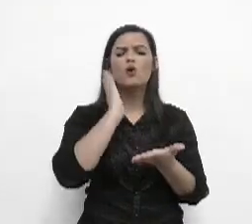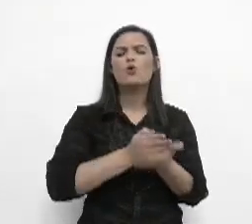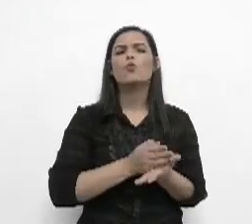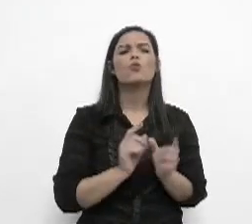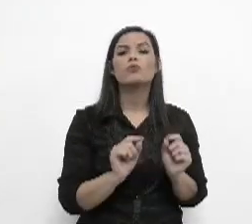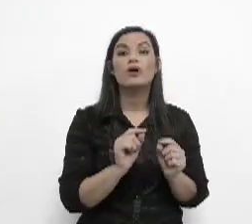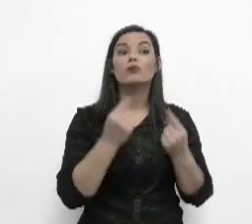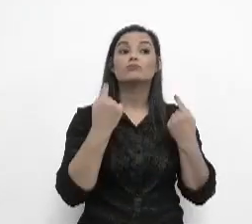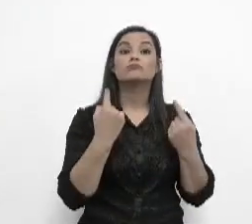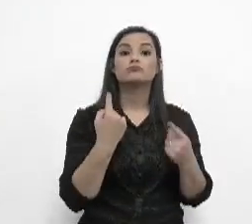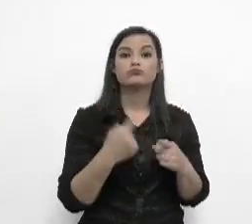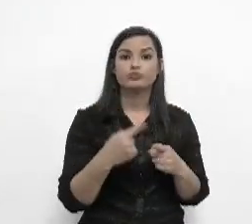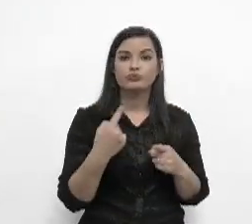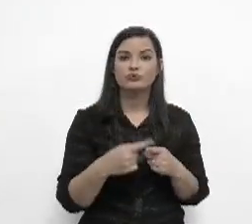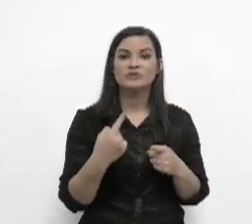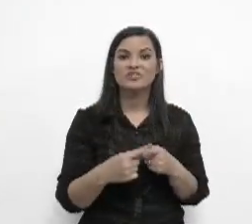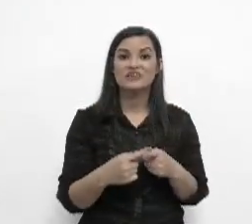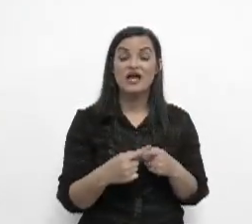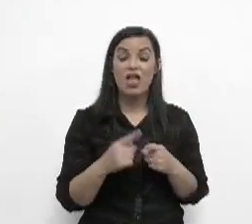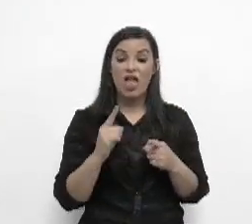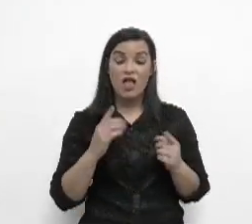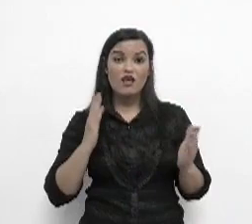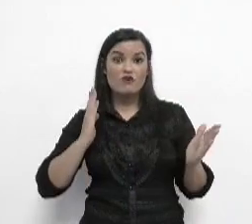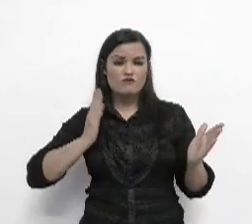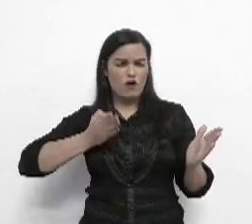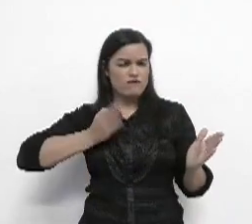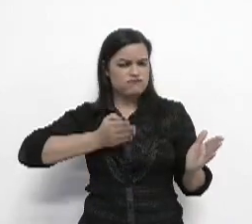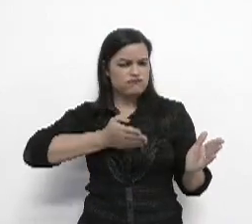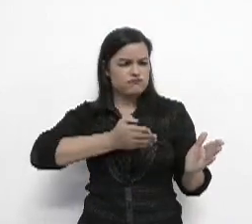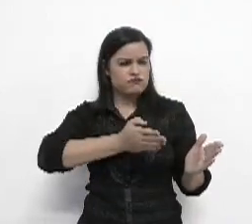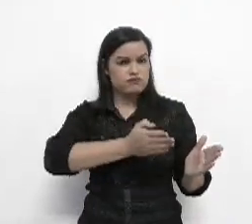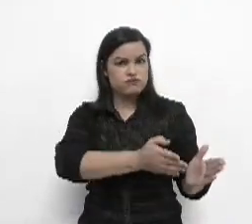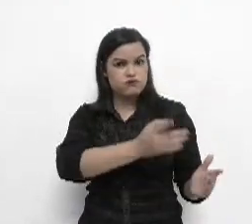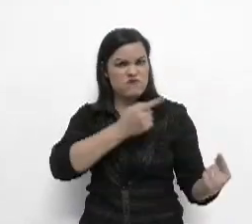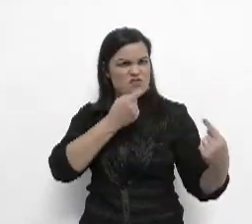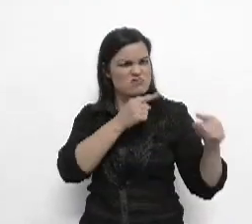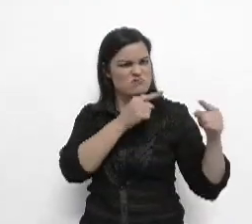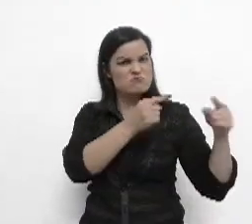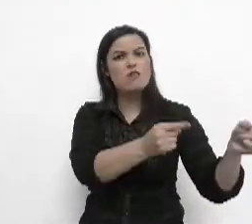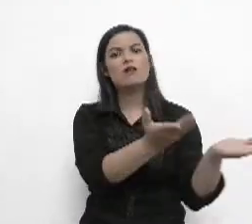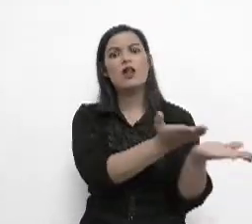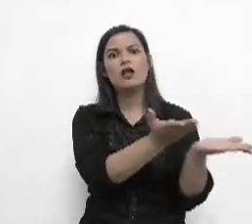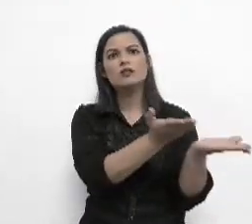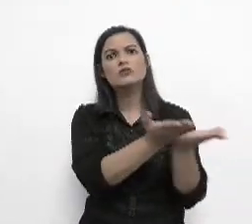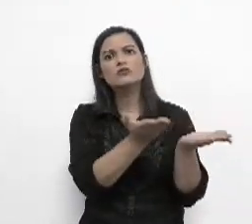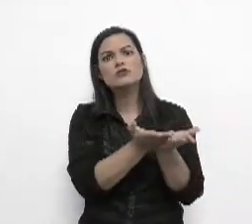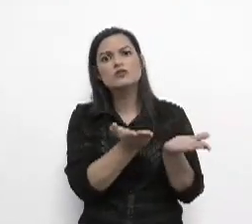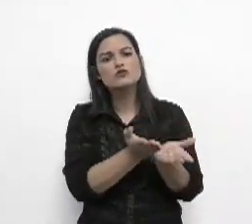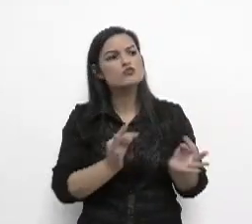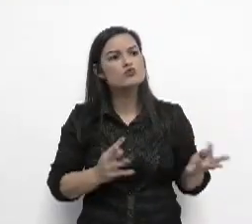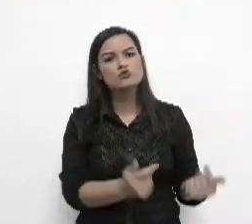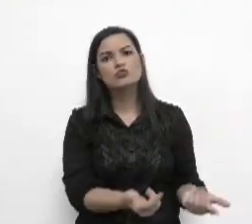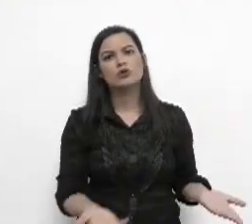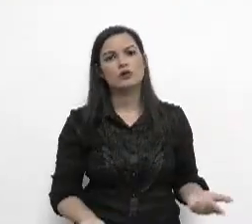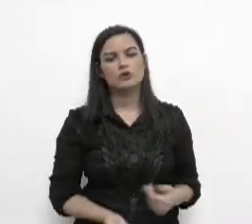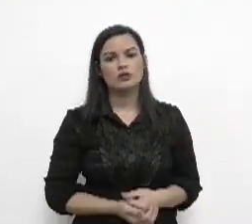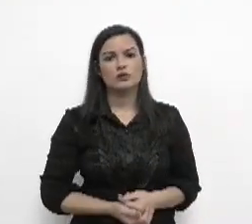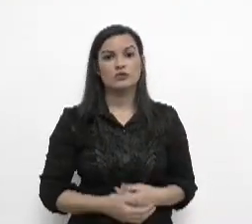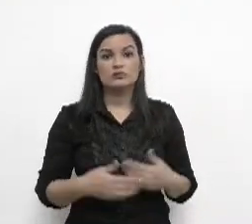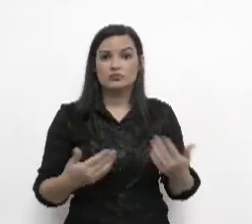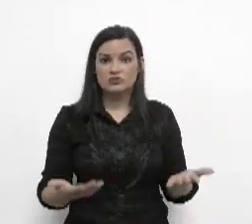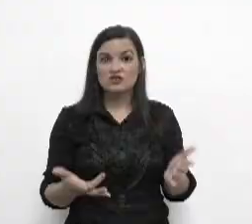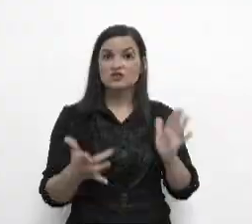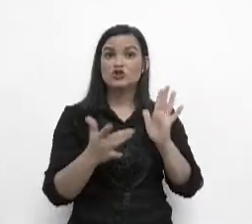indo agora nesse momento em direção a Damasco para perseguir os cristãos. 예수께서 사울의 눈을 어둡게 만들므로 그 사울의 걸음을 E 중단시켰습니다.